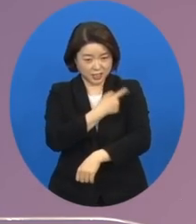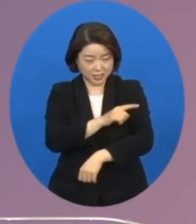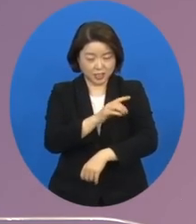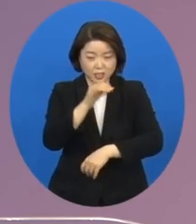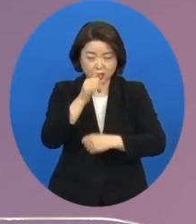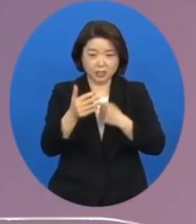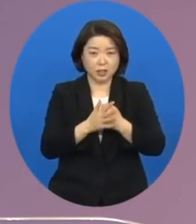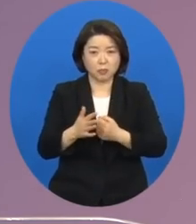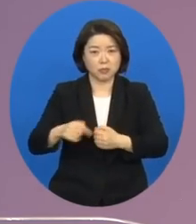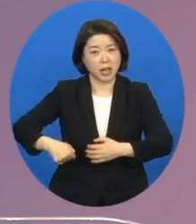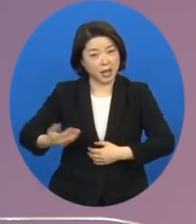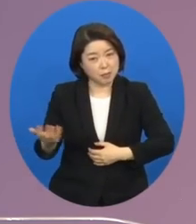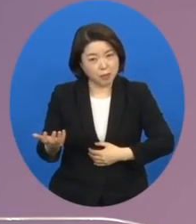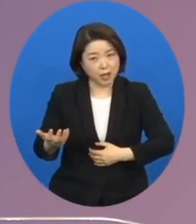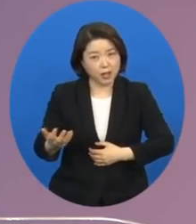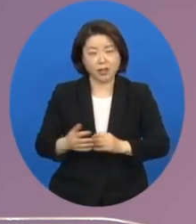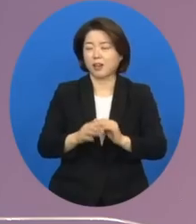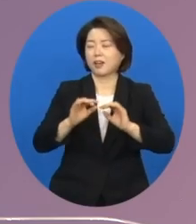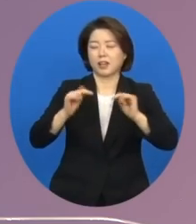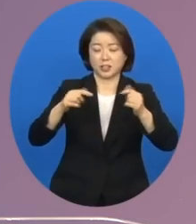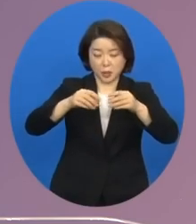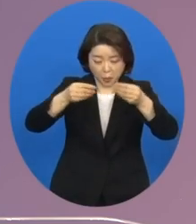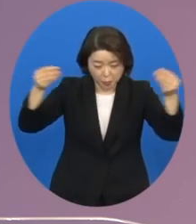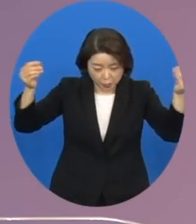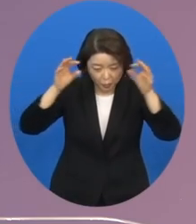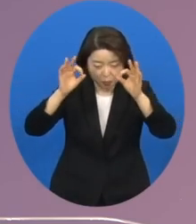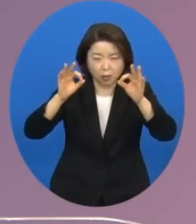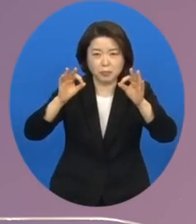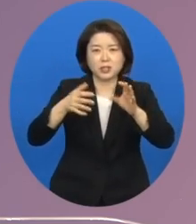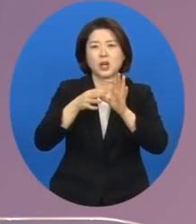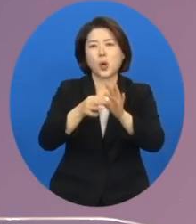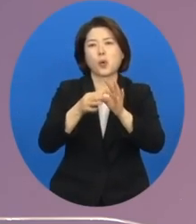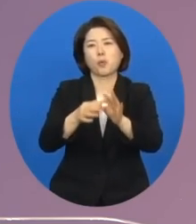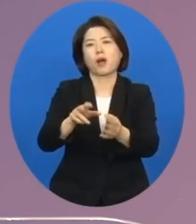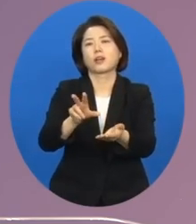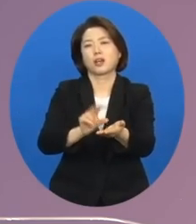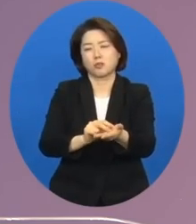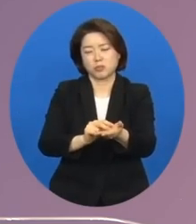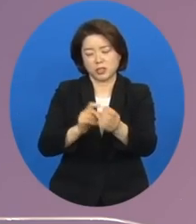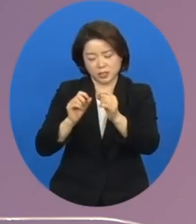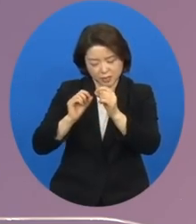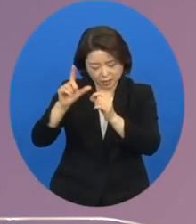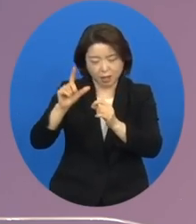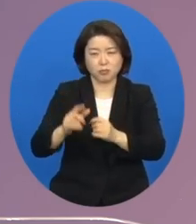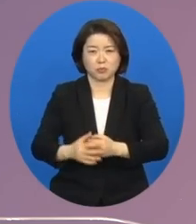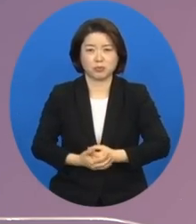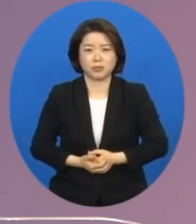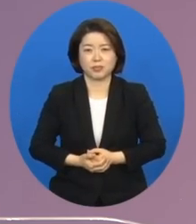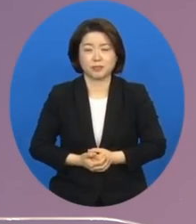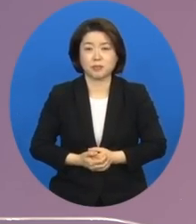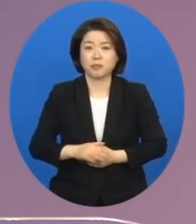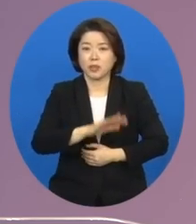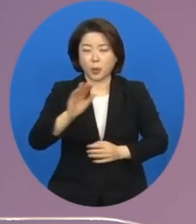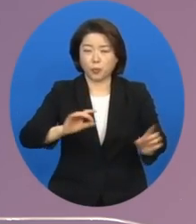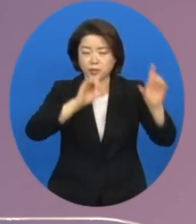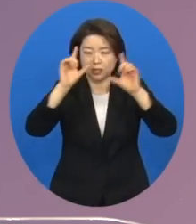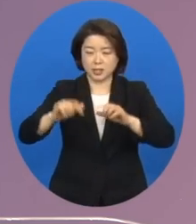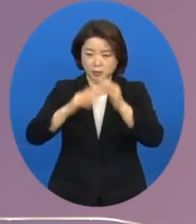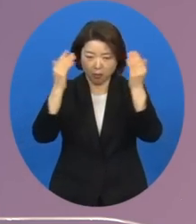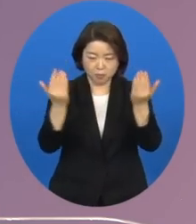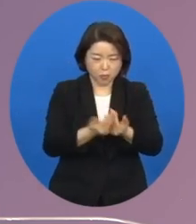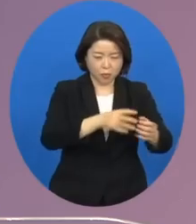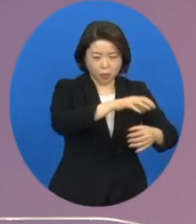아파했습니까 근데 사실 들어가 보면 관계가 문제일 때가 대부분 아닙니까 우리 삶의 모든